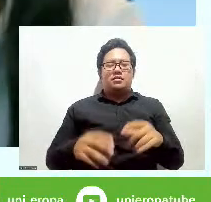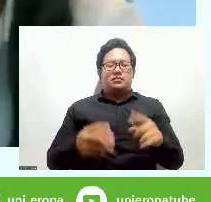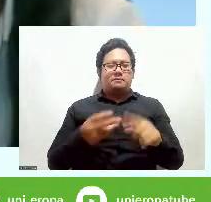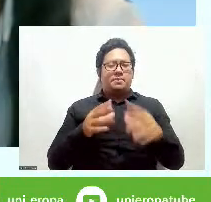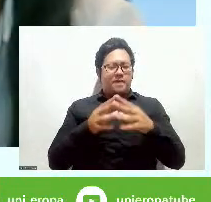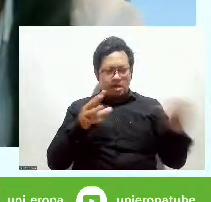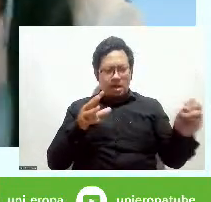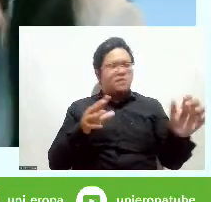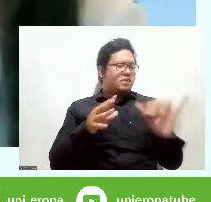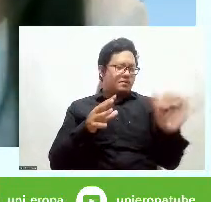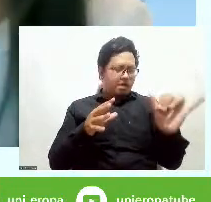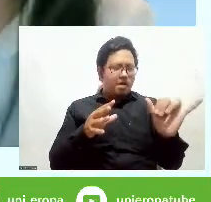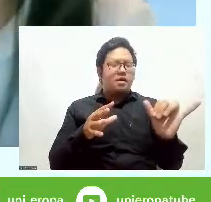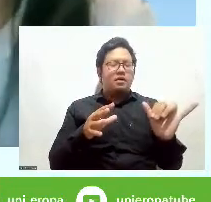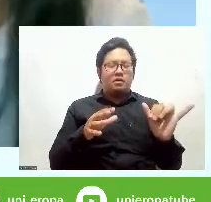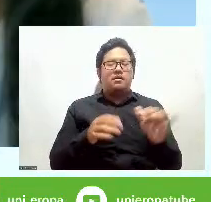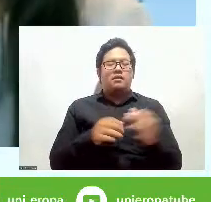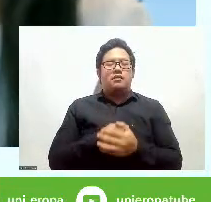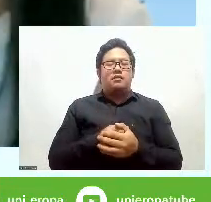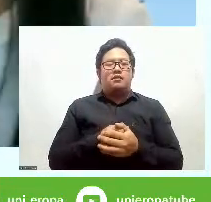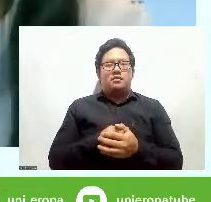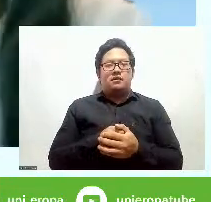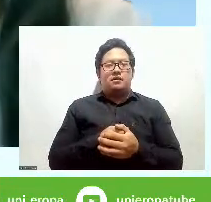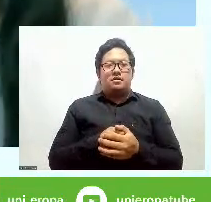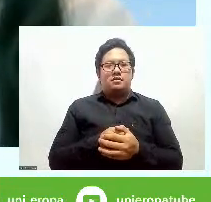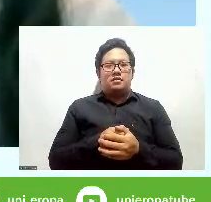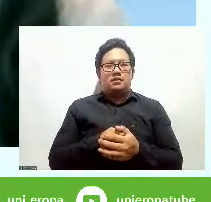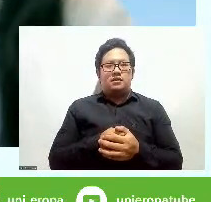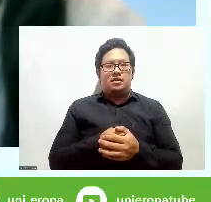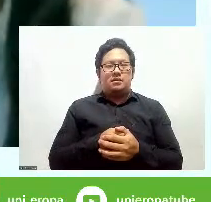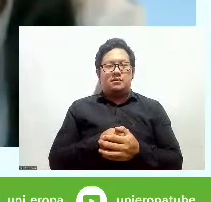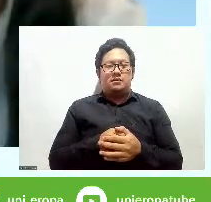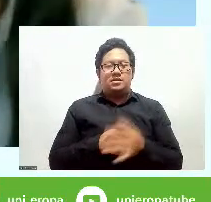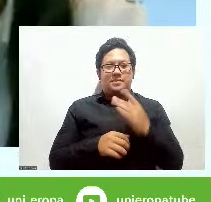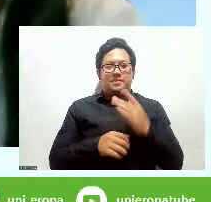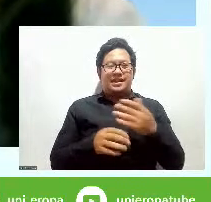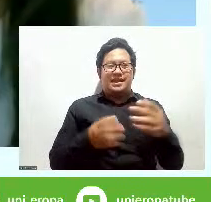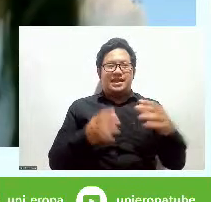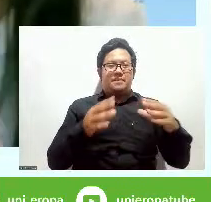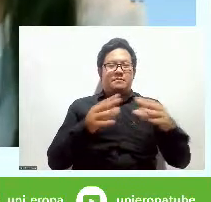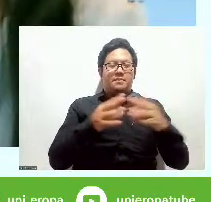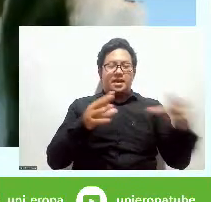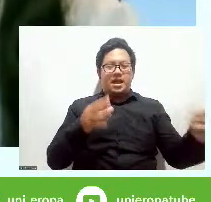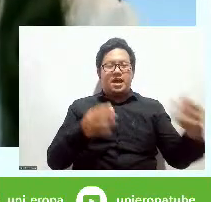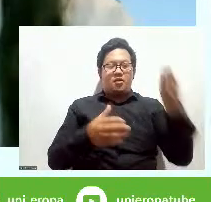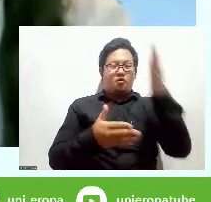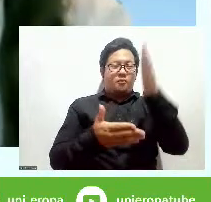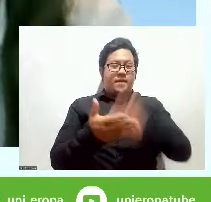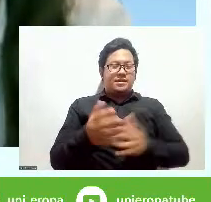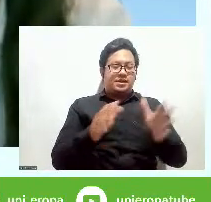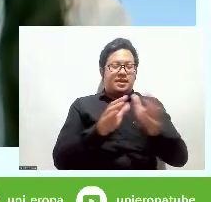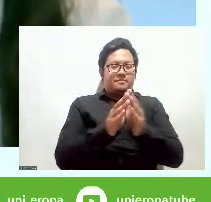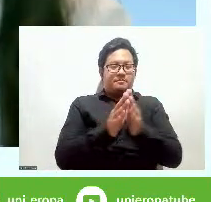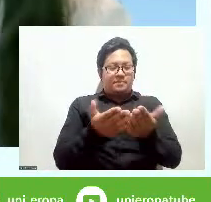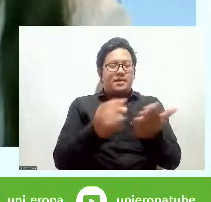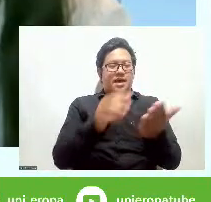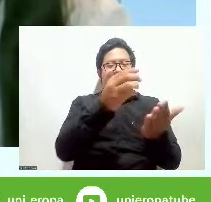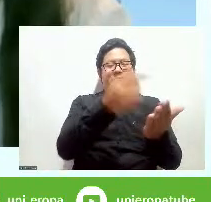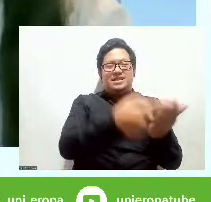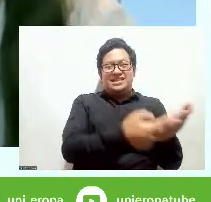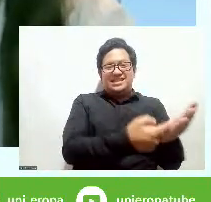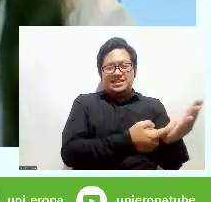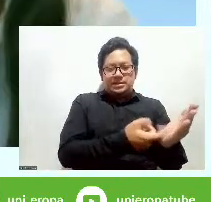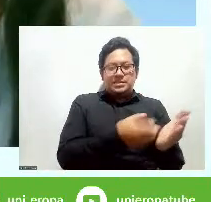buang beserta udah-udah kamu itu ke tanah dibelakang rumah Nunggu itu bisa berbuah itu